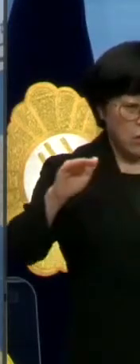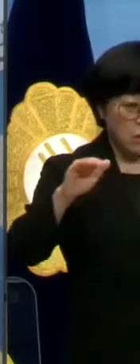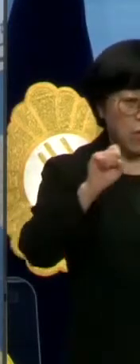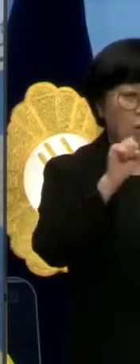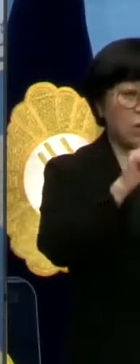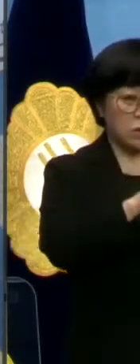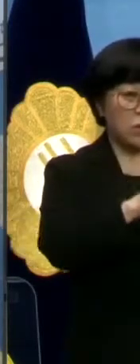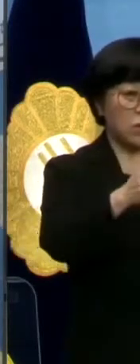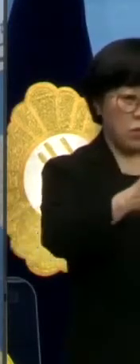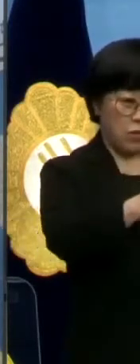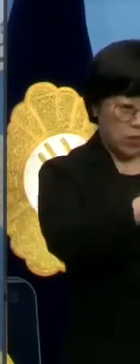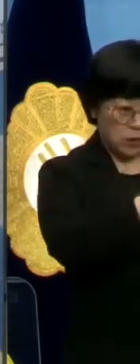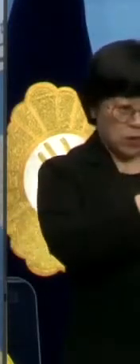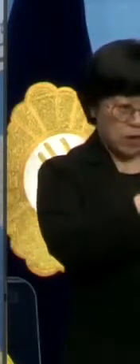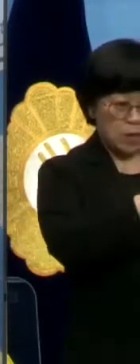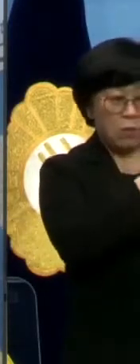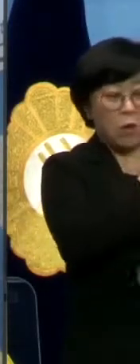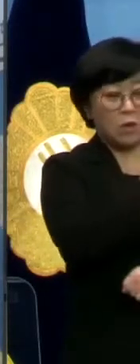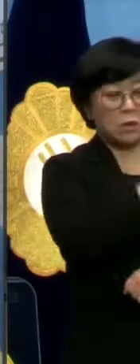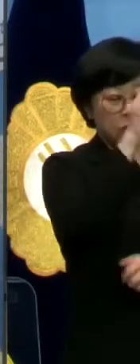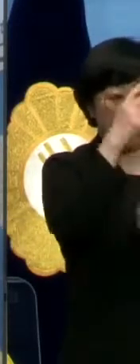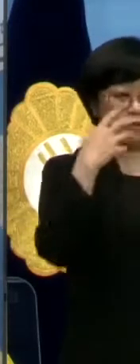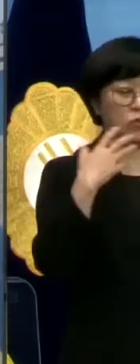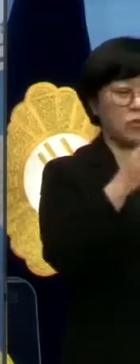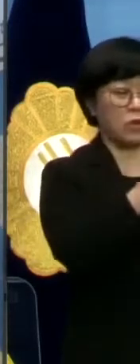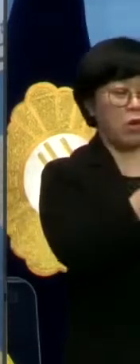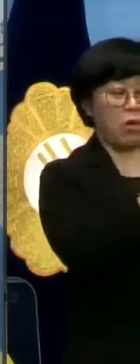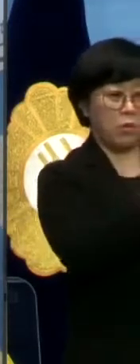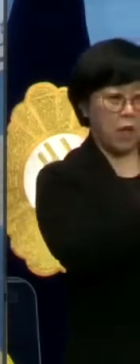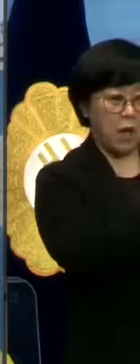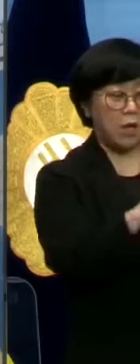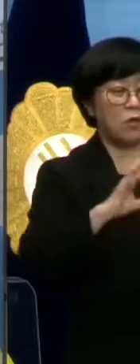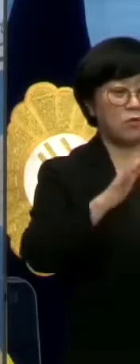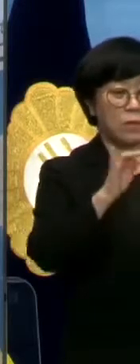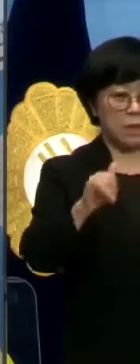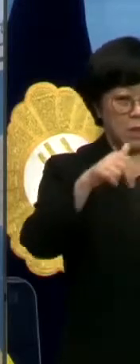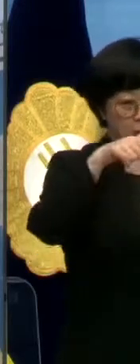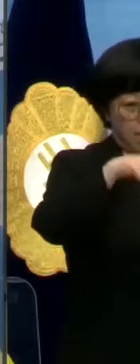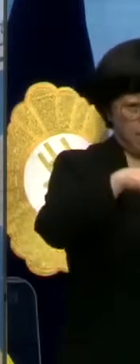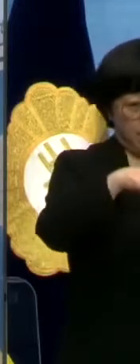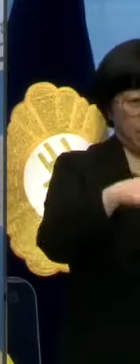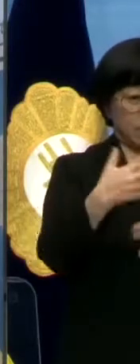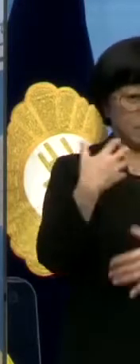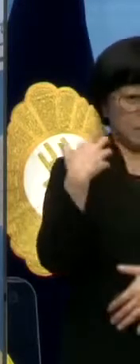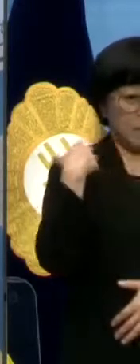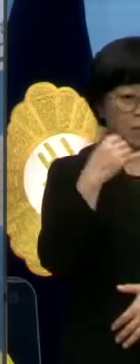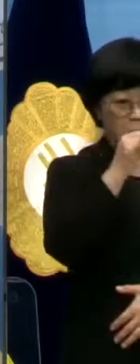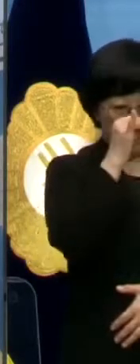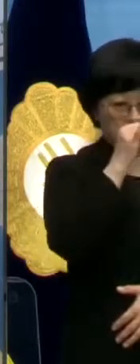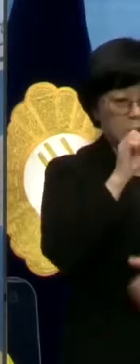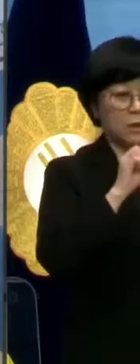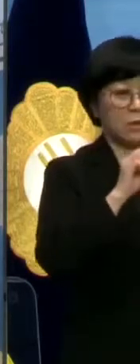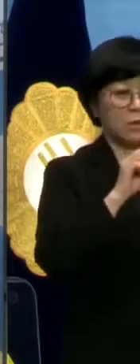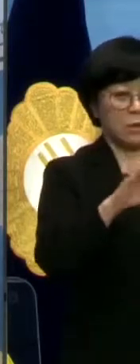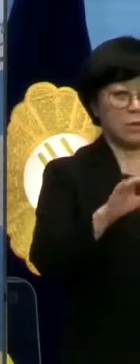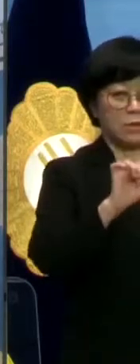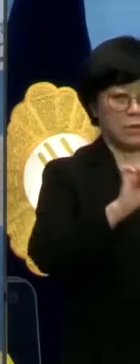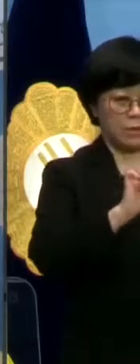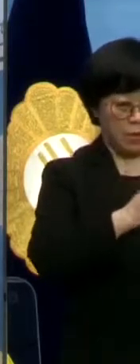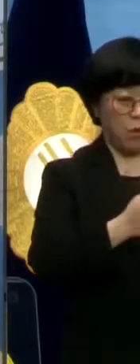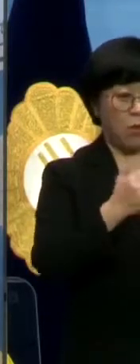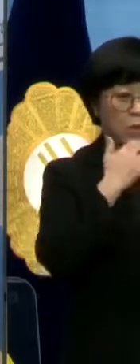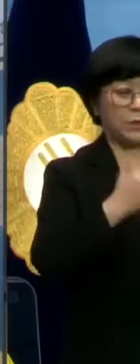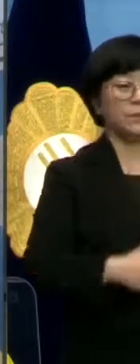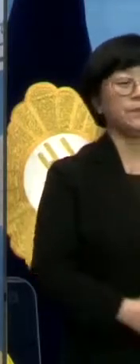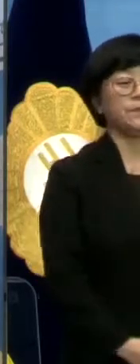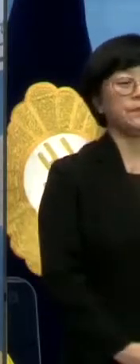형평성 요구도 나몰라라 하는 정부 여당은 국민 앞에 책임 있는 답을 내놓고 있지